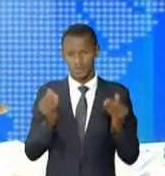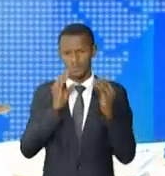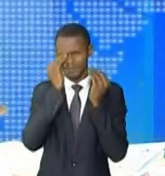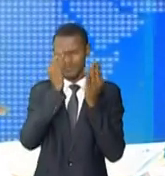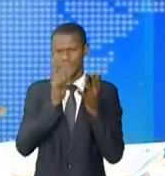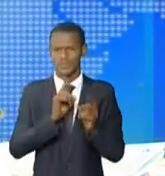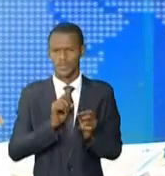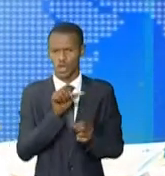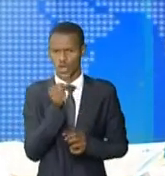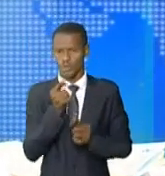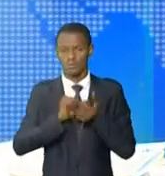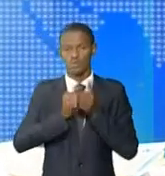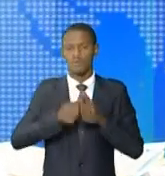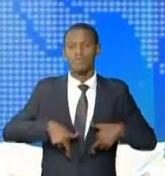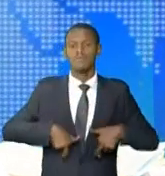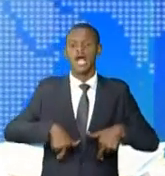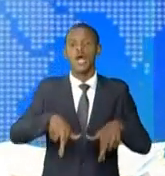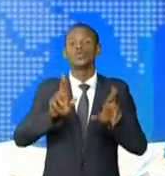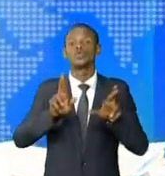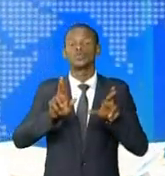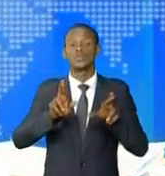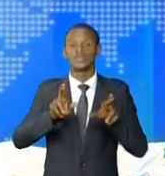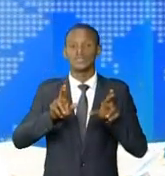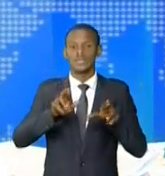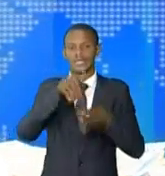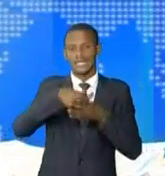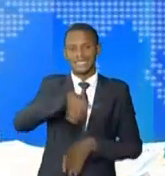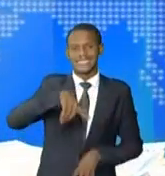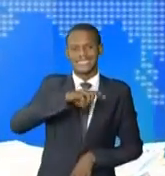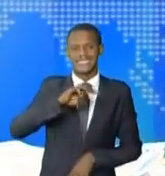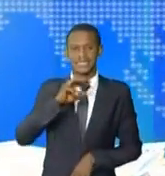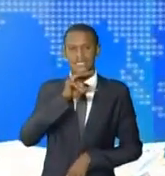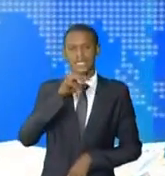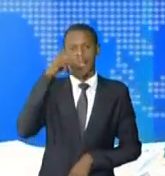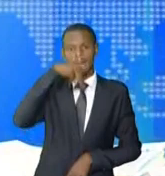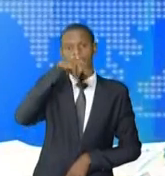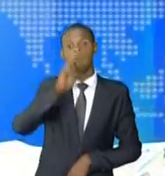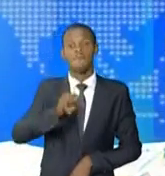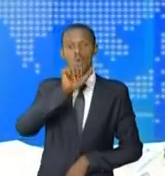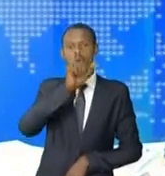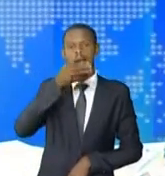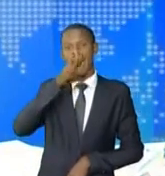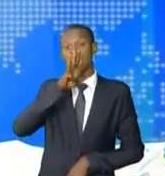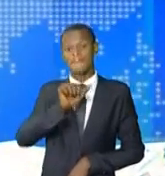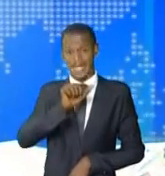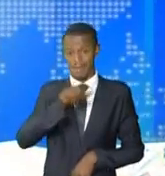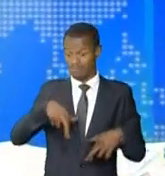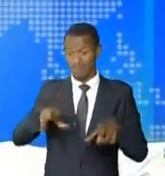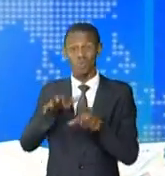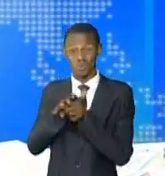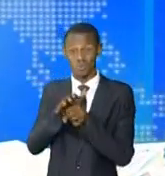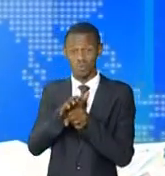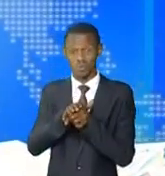fois-ci à Kinshasa, la capitale, dans le district de Mouamba, il existe des routes secondaires qui sont très très délabrées